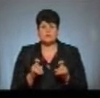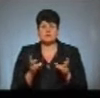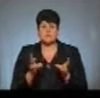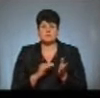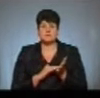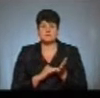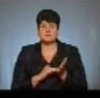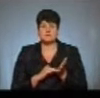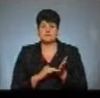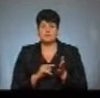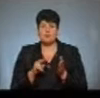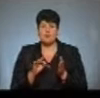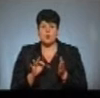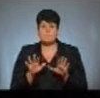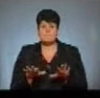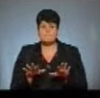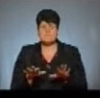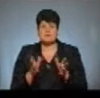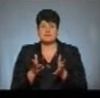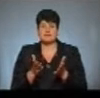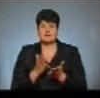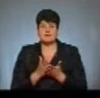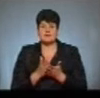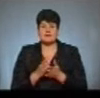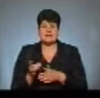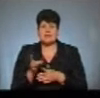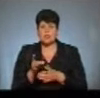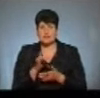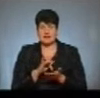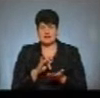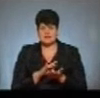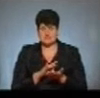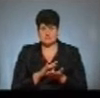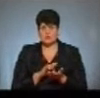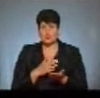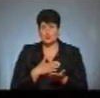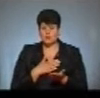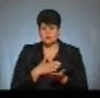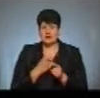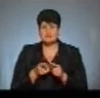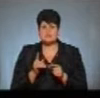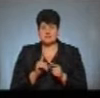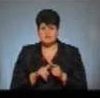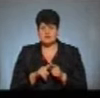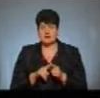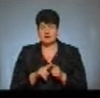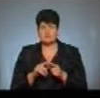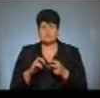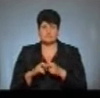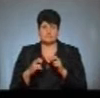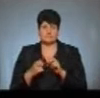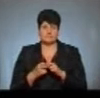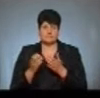складати по місцю, де перебуває регіональний центр. А в нас дислокація регіонального центру в